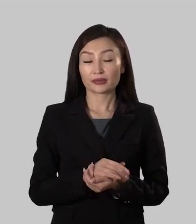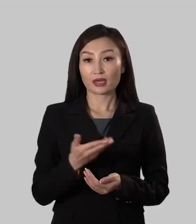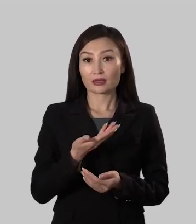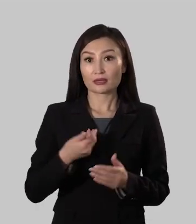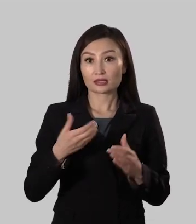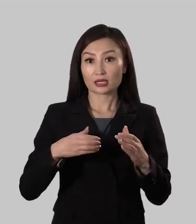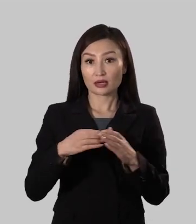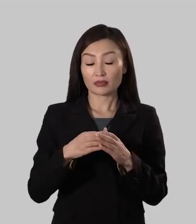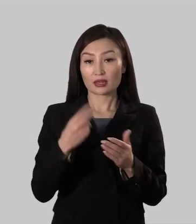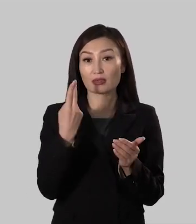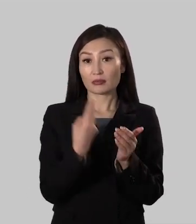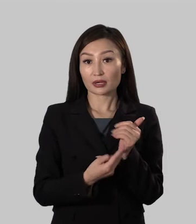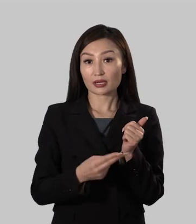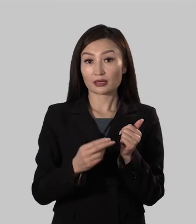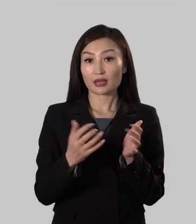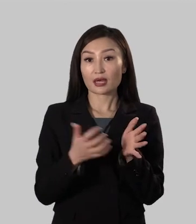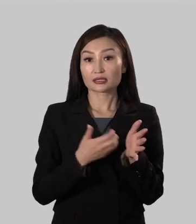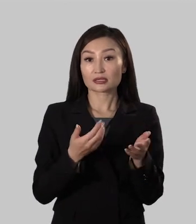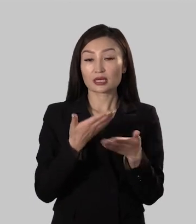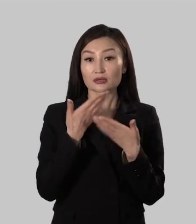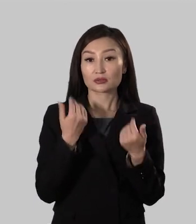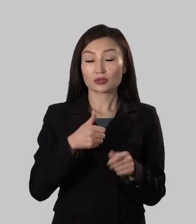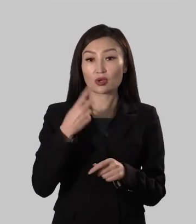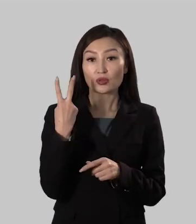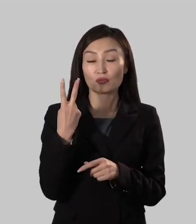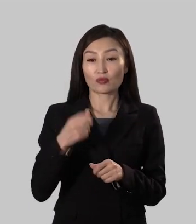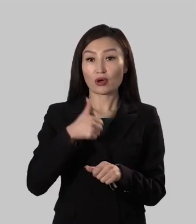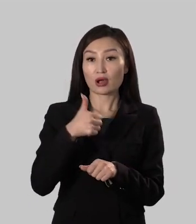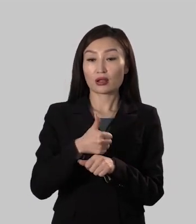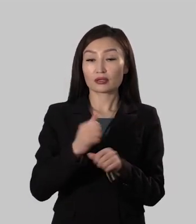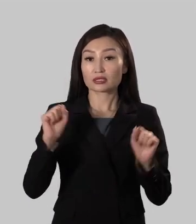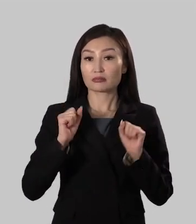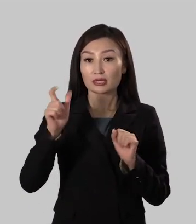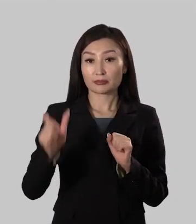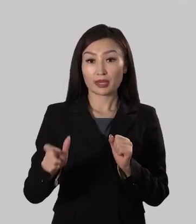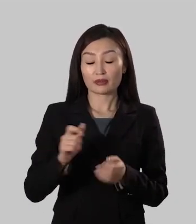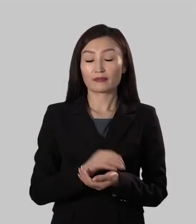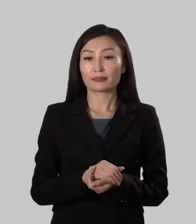Наша команда проиграла из-за отсутствия двух ведущих спортсменов.